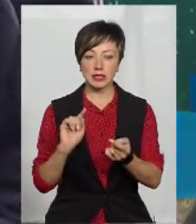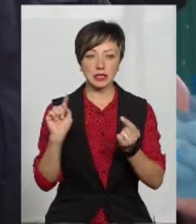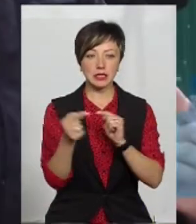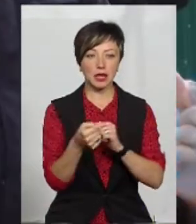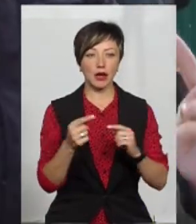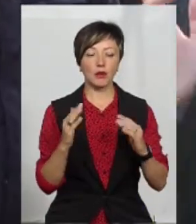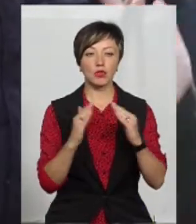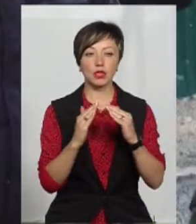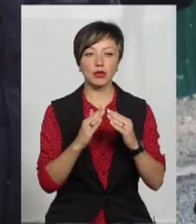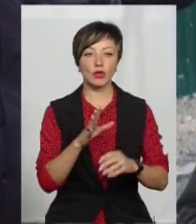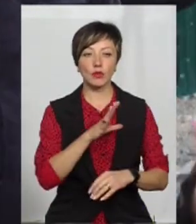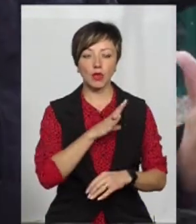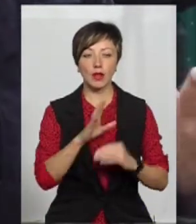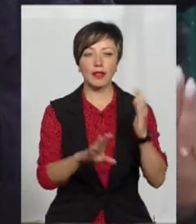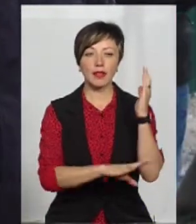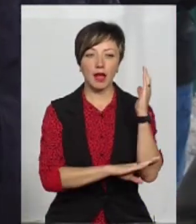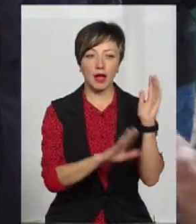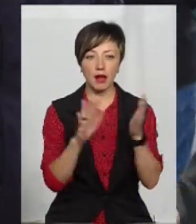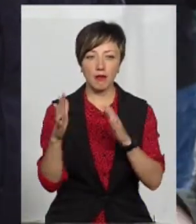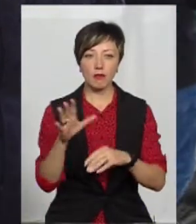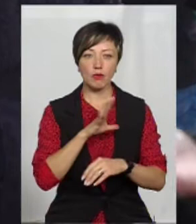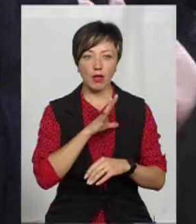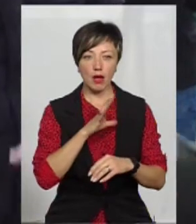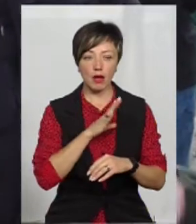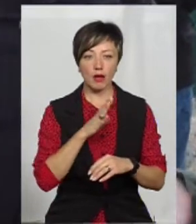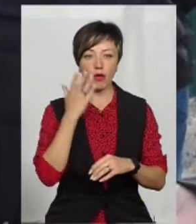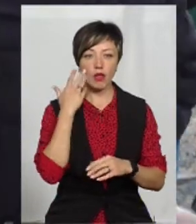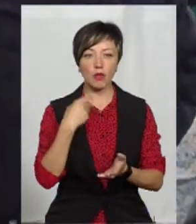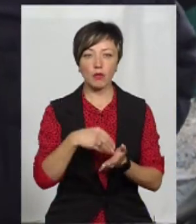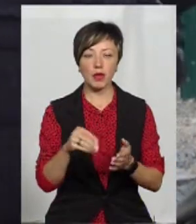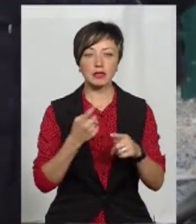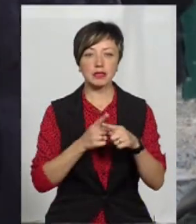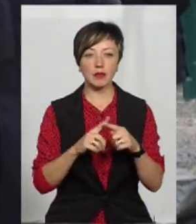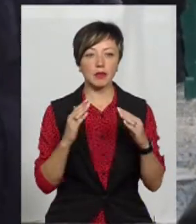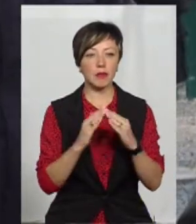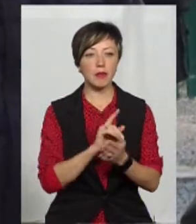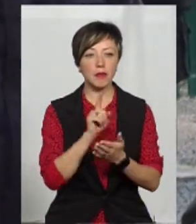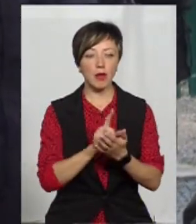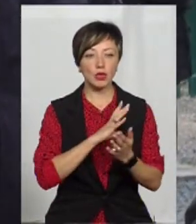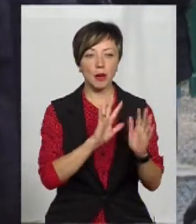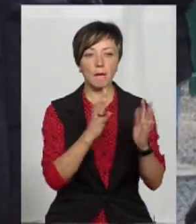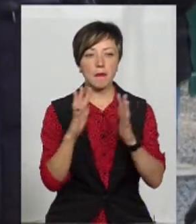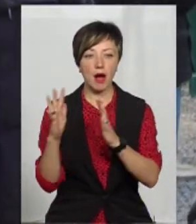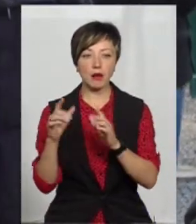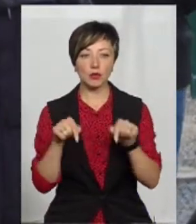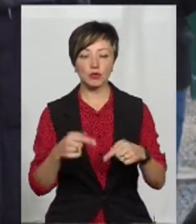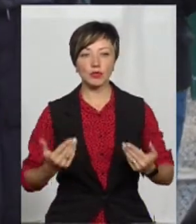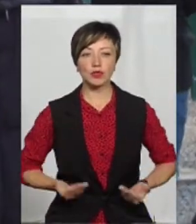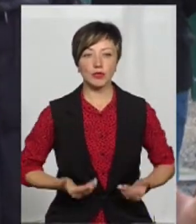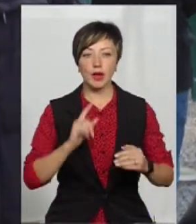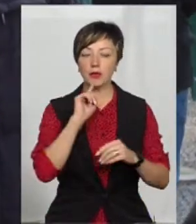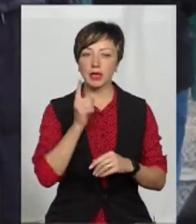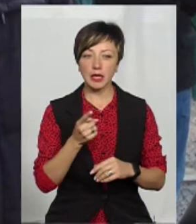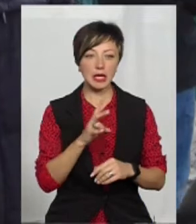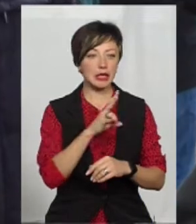були дерева. Коли ми купляли цей будинок, мав бути парк. Ми вже тут проживаємо рік,